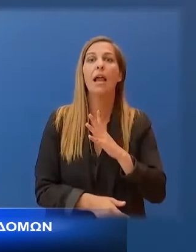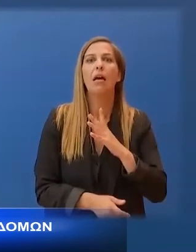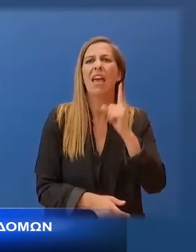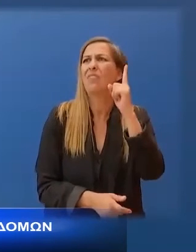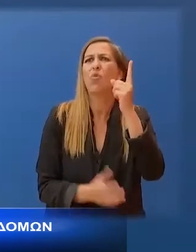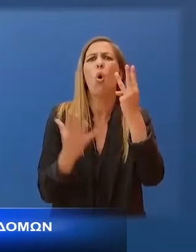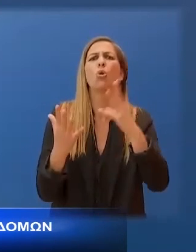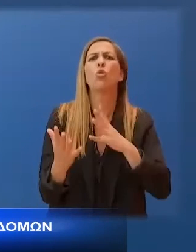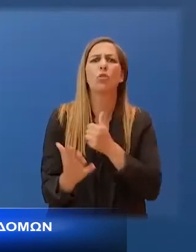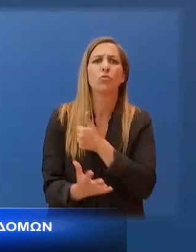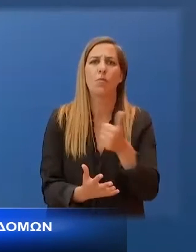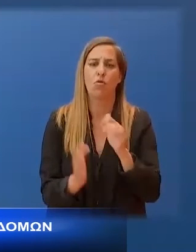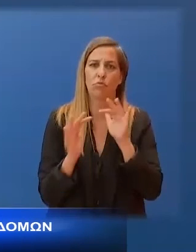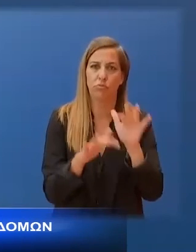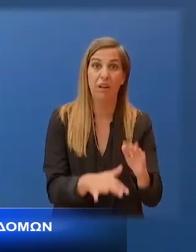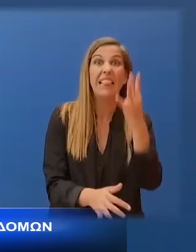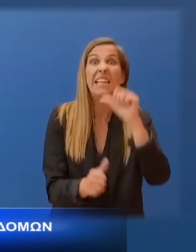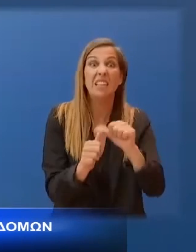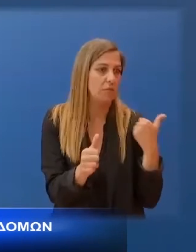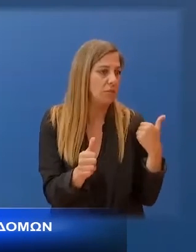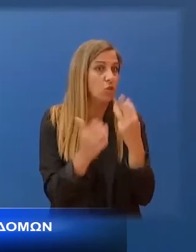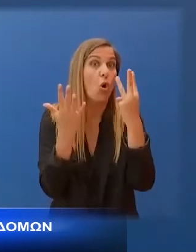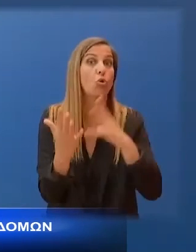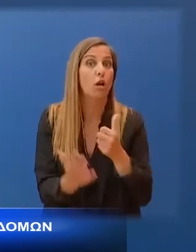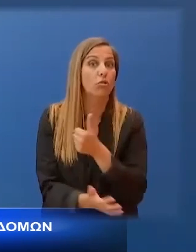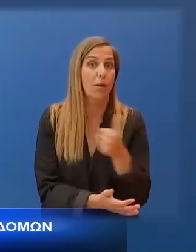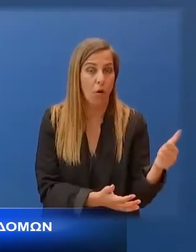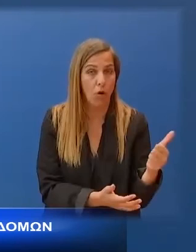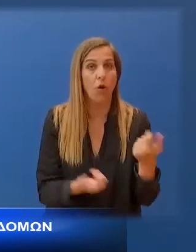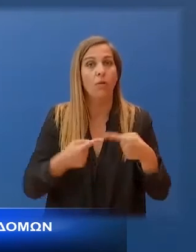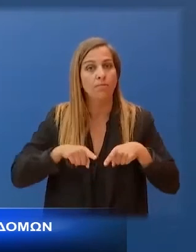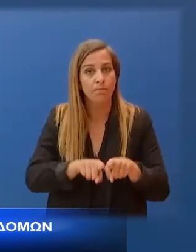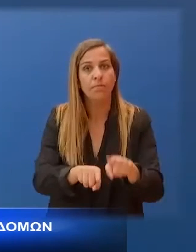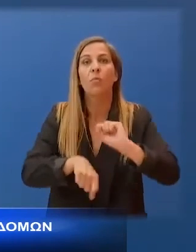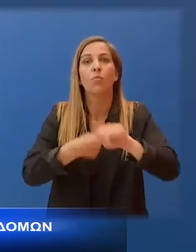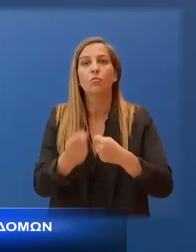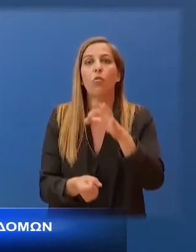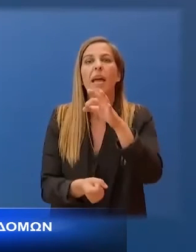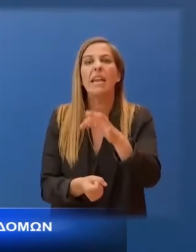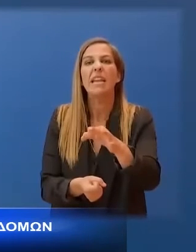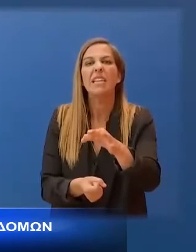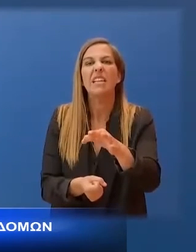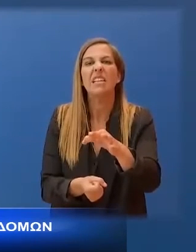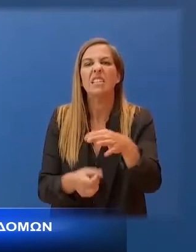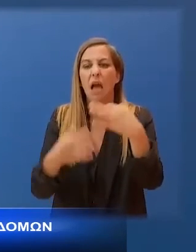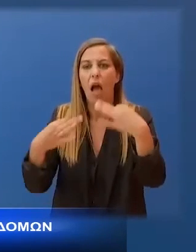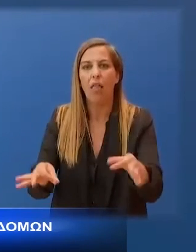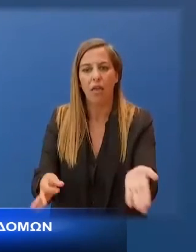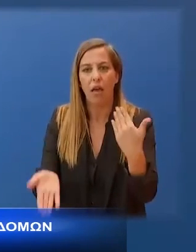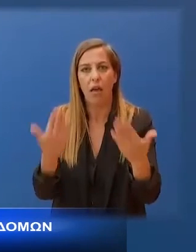άτομα σε 4 μήνες. Παράλληλα, συνεχίζεται σταθερά η αποσυμφόρηση των νησιών, καθώς το